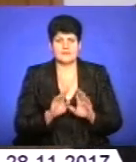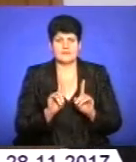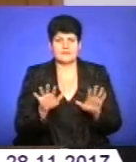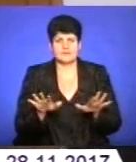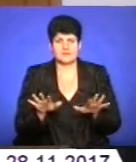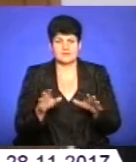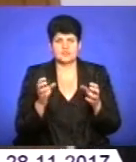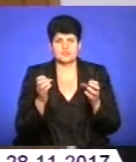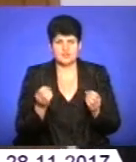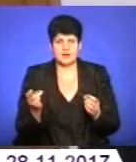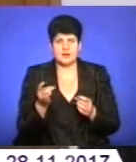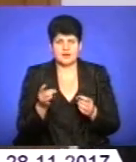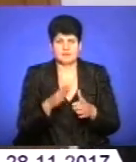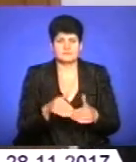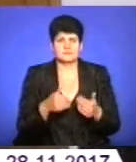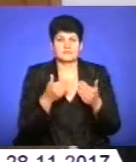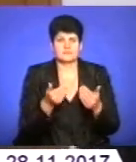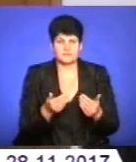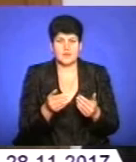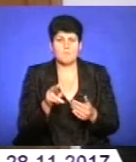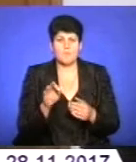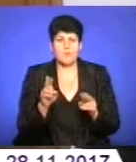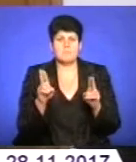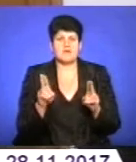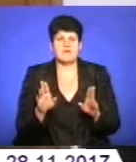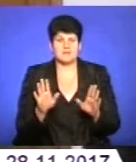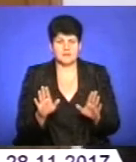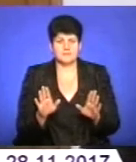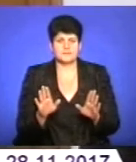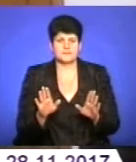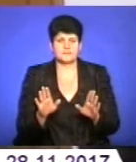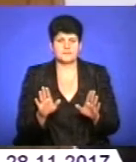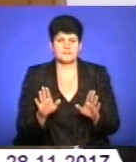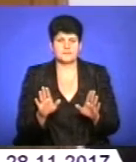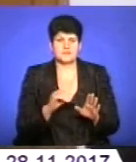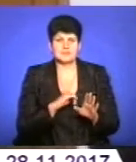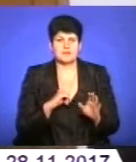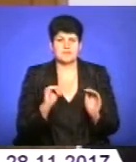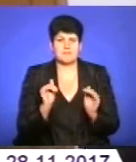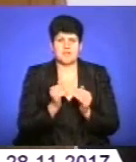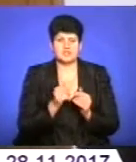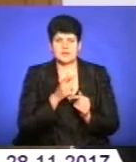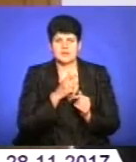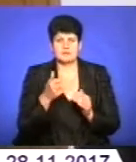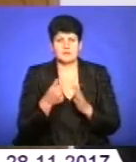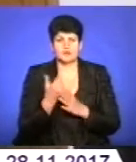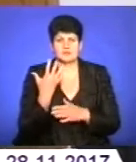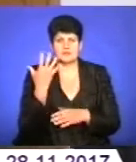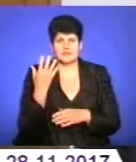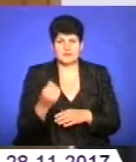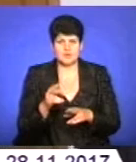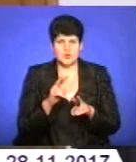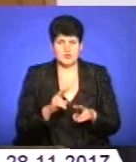вони ще раз цю заяву предоставили, але по правилах самі менший термін до 5 днів розглядається